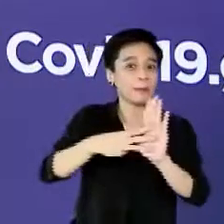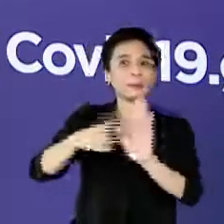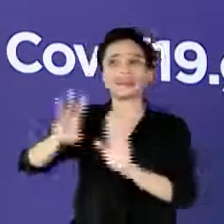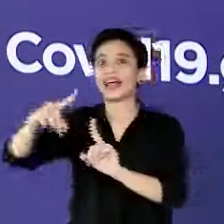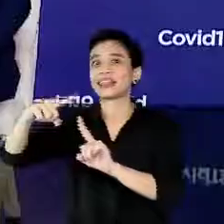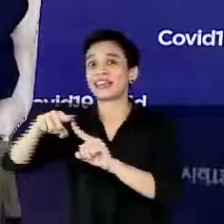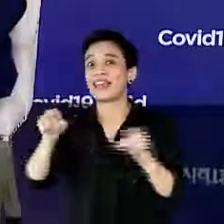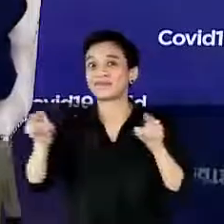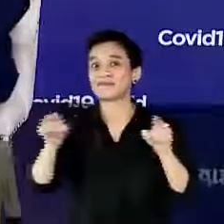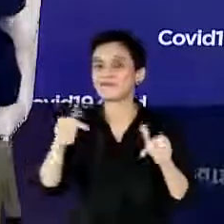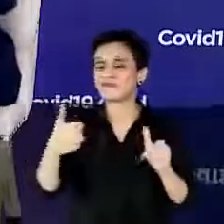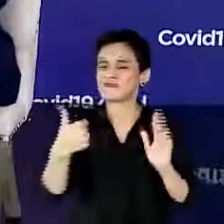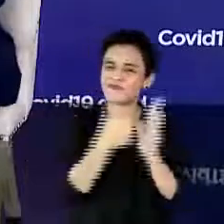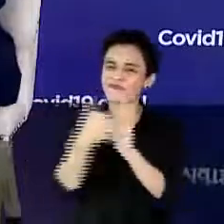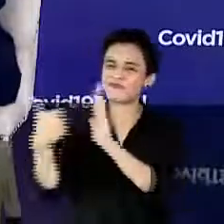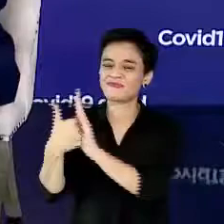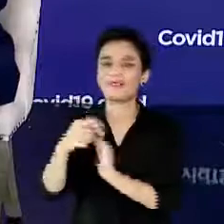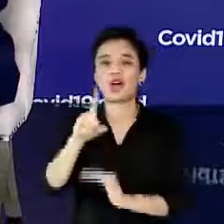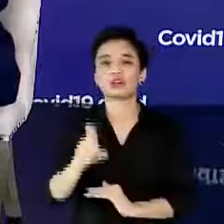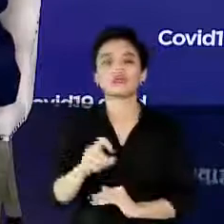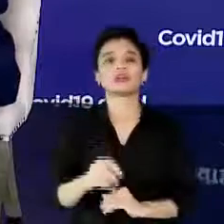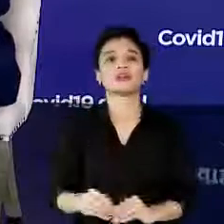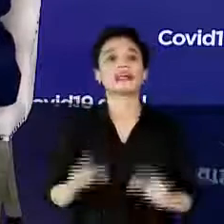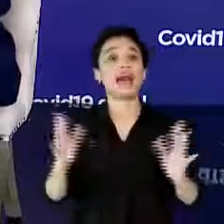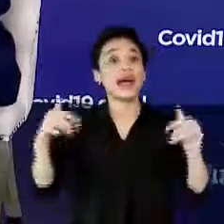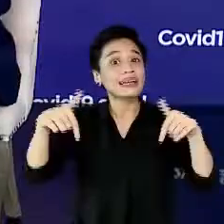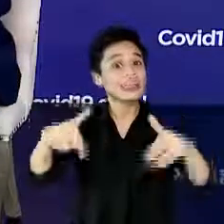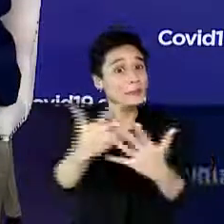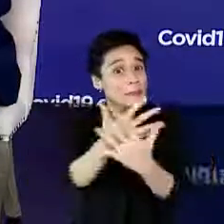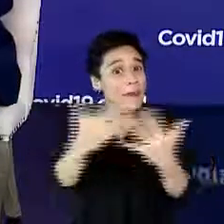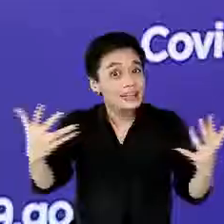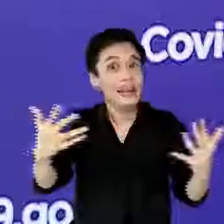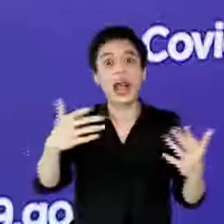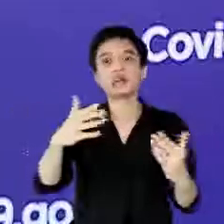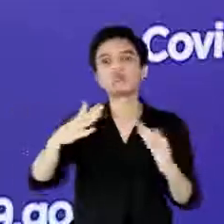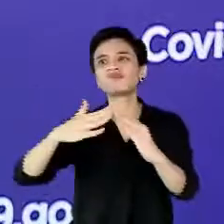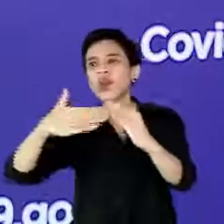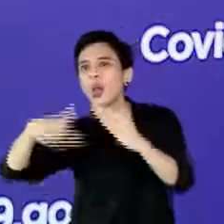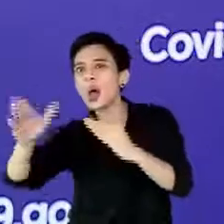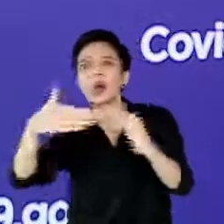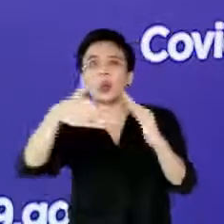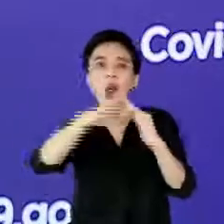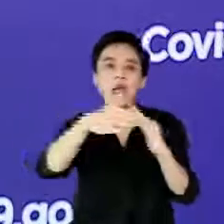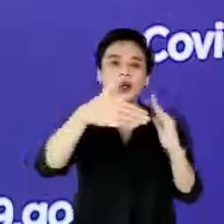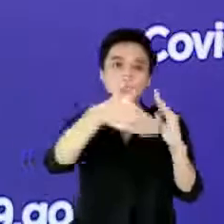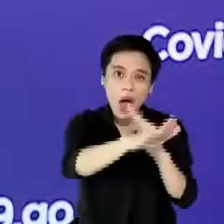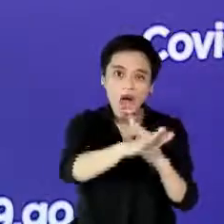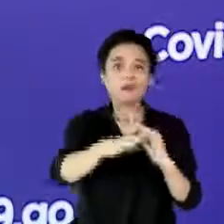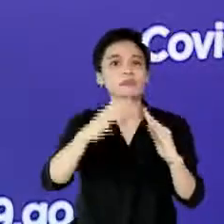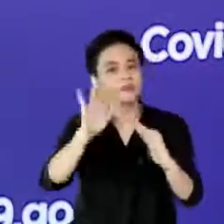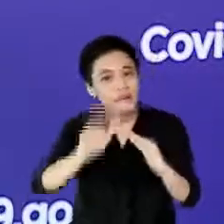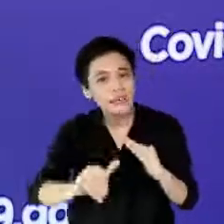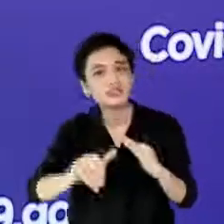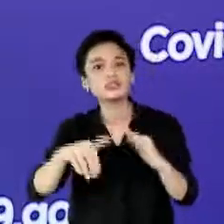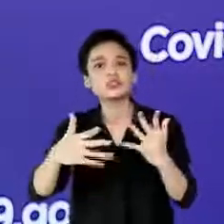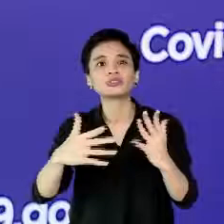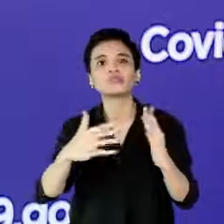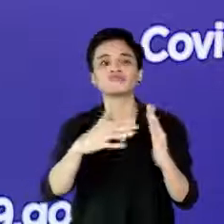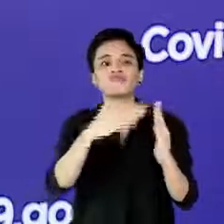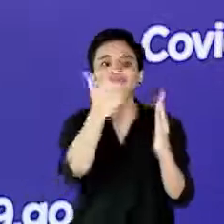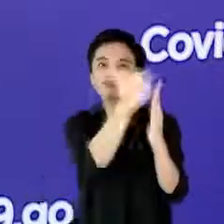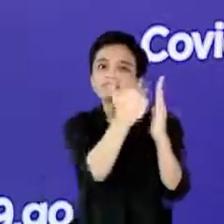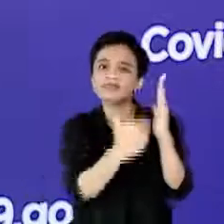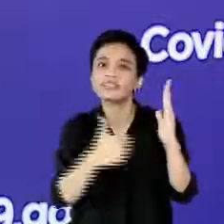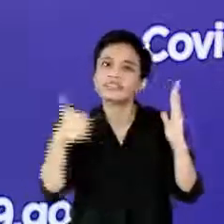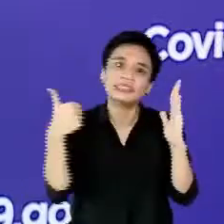oke bye Bumas TNI Bagaimana kenaikan mobilitas penduduk yang juga selalu diikuti penurunan kepatuhan 3 MP3 sudah di singgung juga